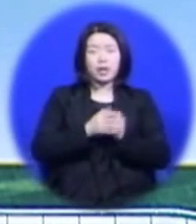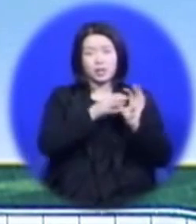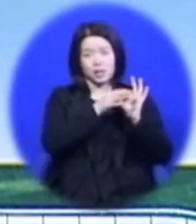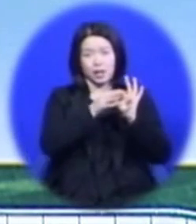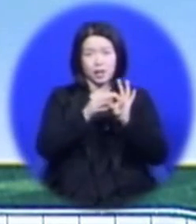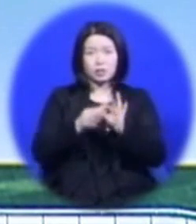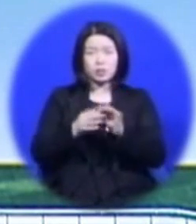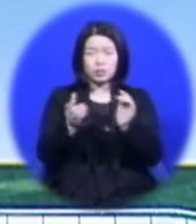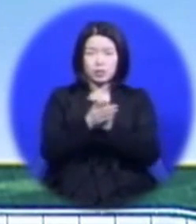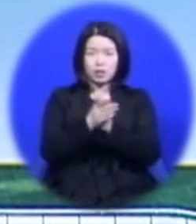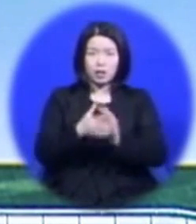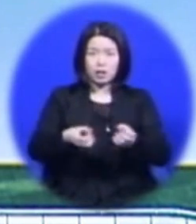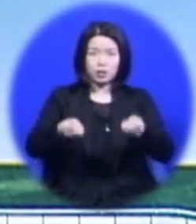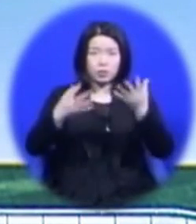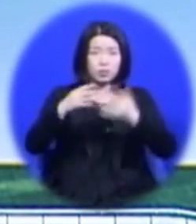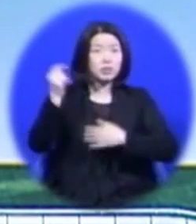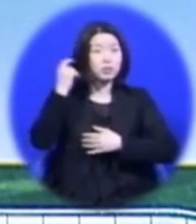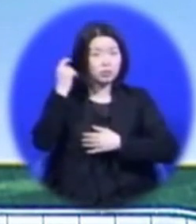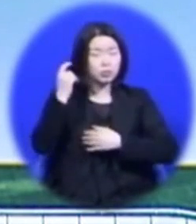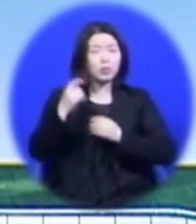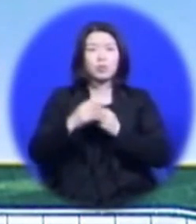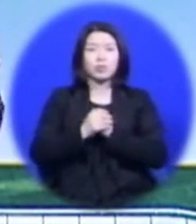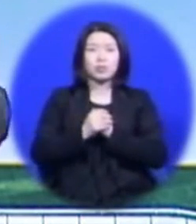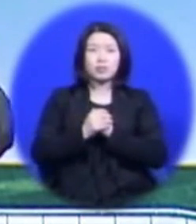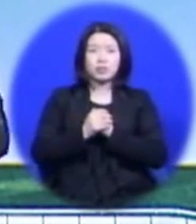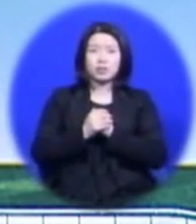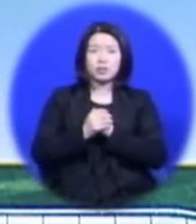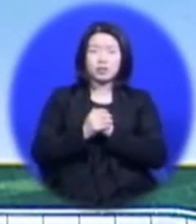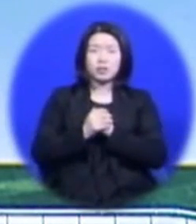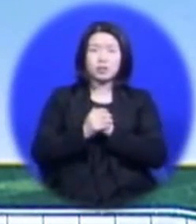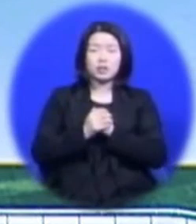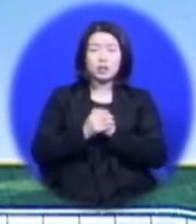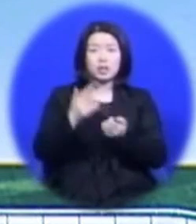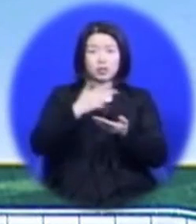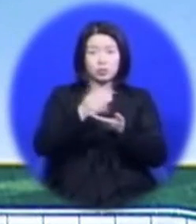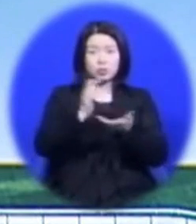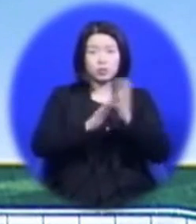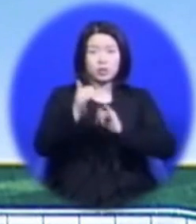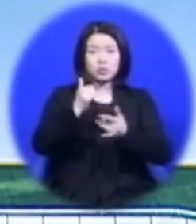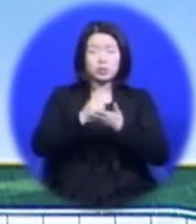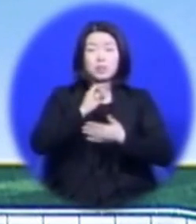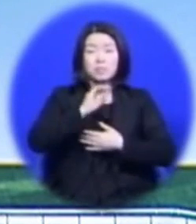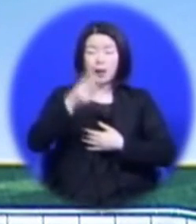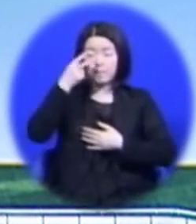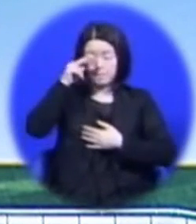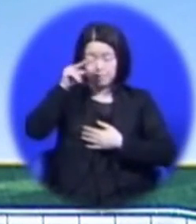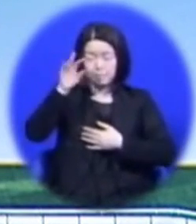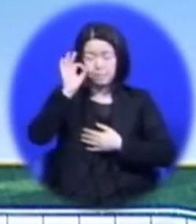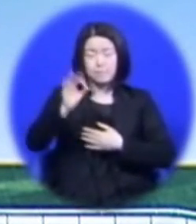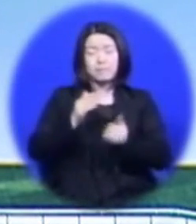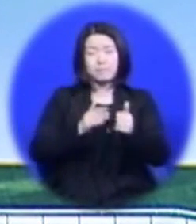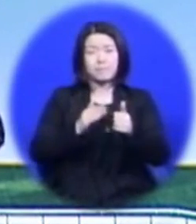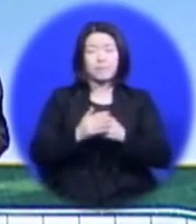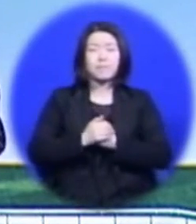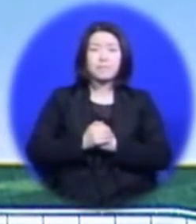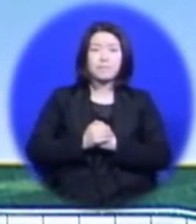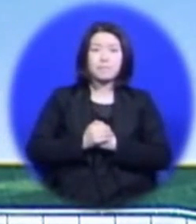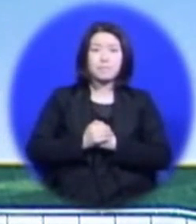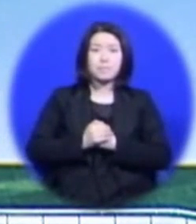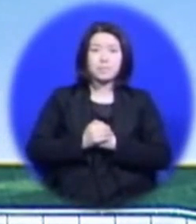계속해서 할렐루야 찬양을 들으십시오. 주 예수님만 바라봐 보십시오.